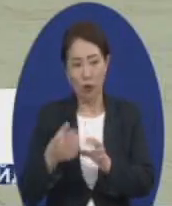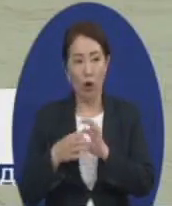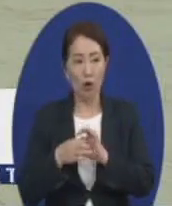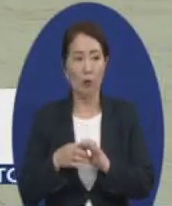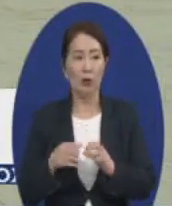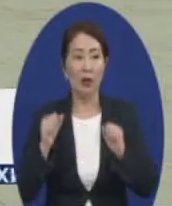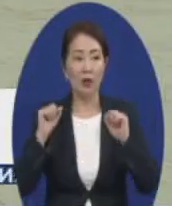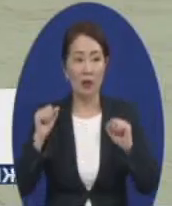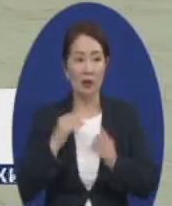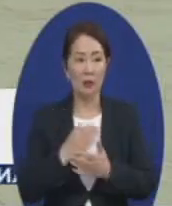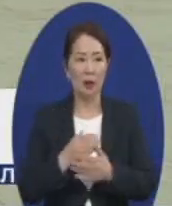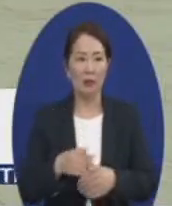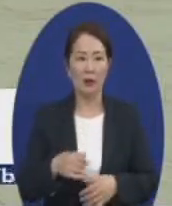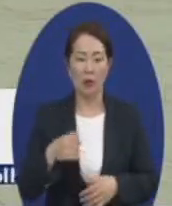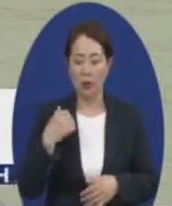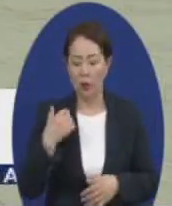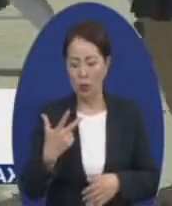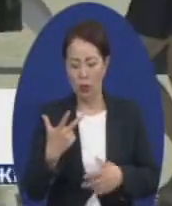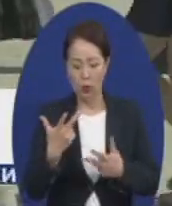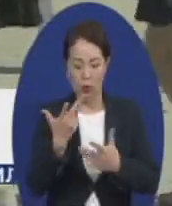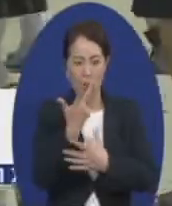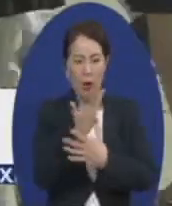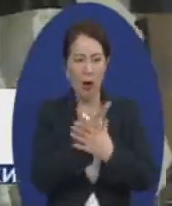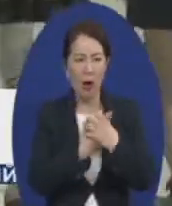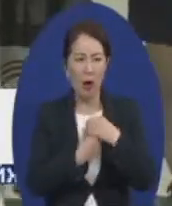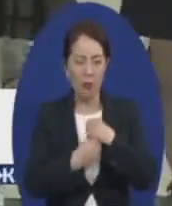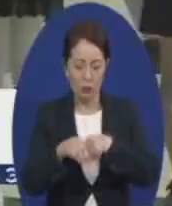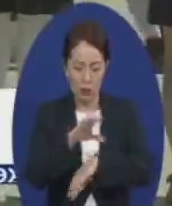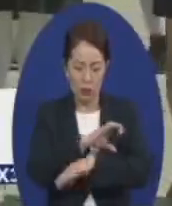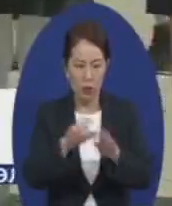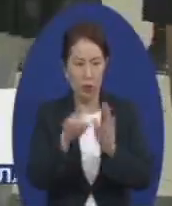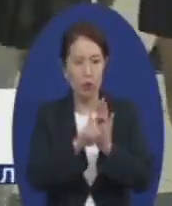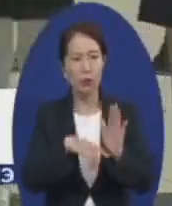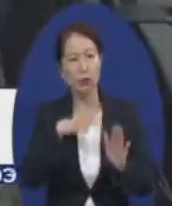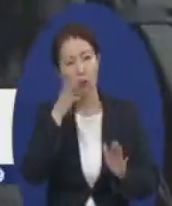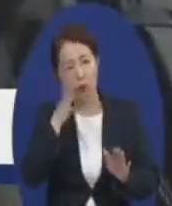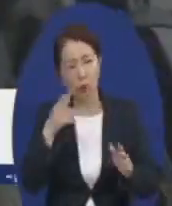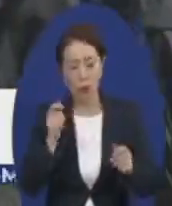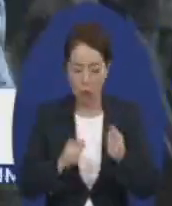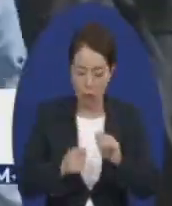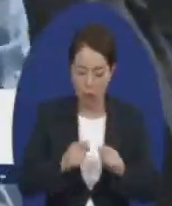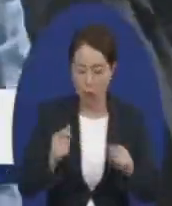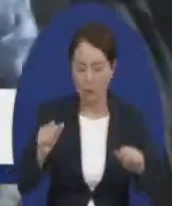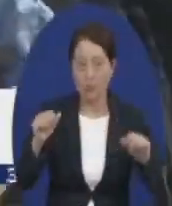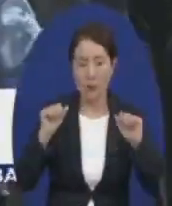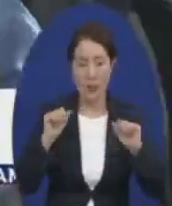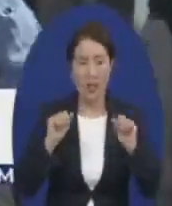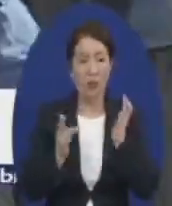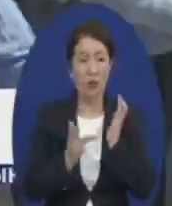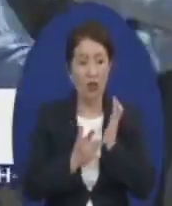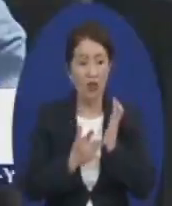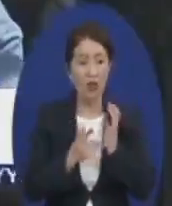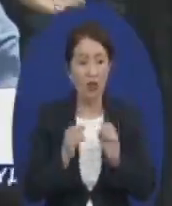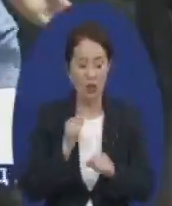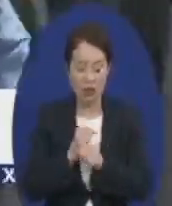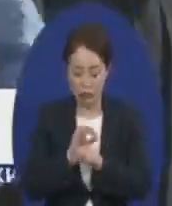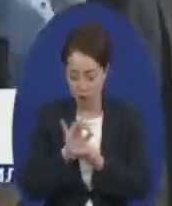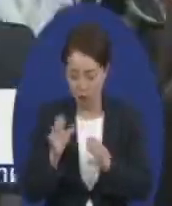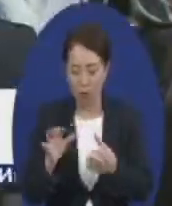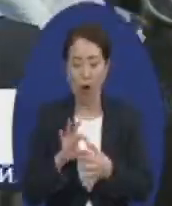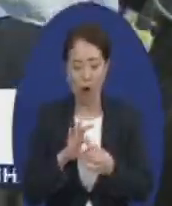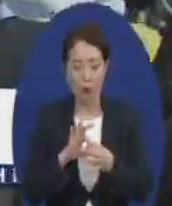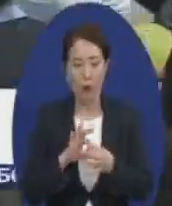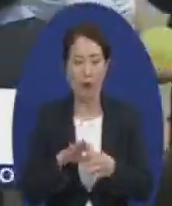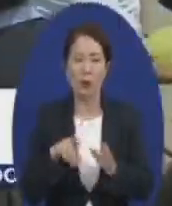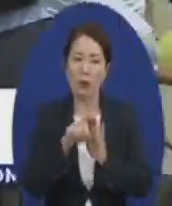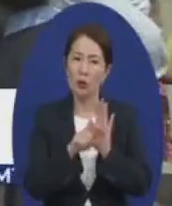дасгал. Энэхүү гурван тулгуурлалт сургалтын хөтөлбөр нь дуу хөгжим, биеийн тамир, эрүүл мэнд хөдөлмөр технологийн хичээлүүдтэй суурилж байна. Хамгийн